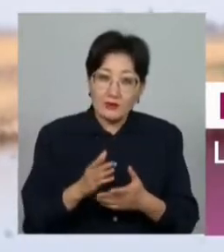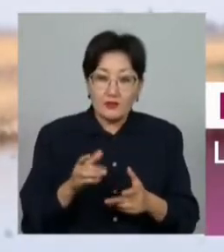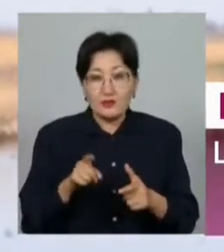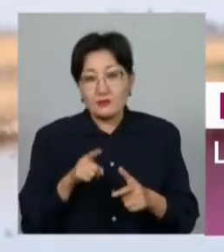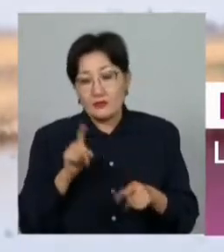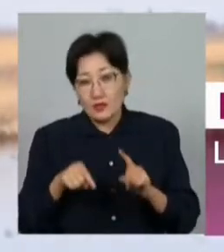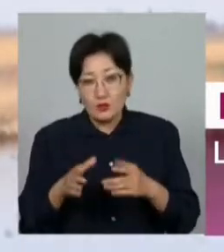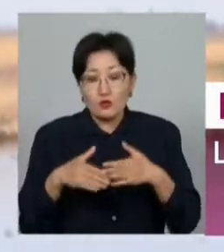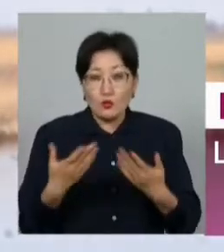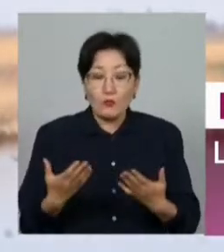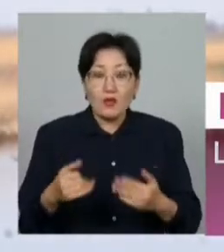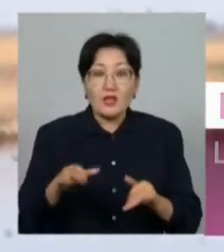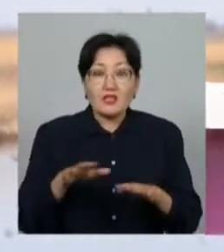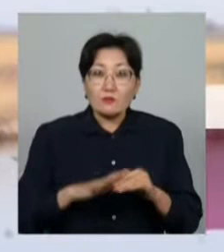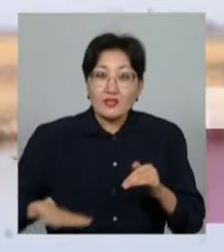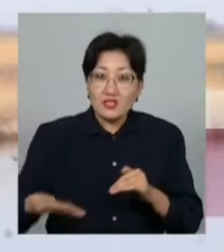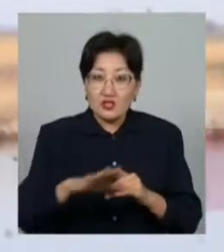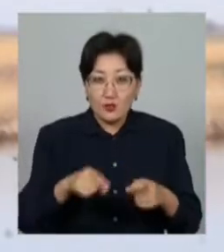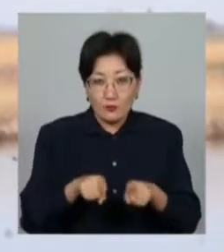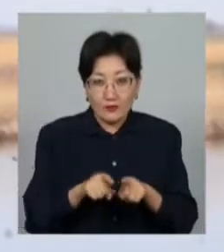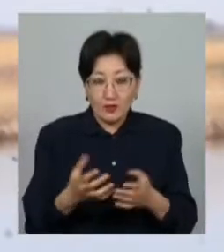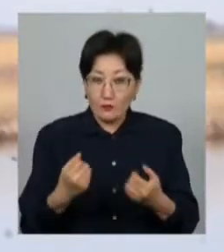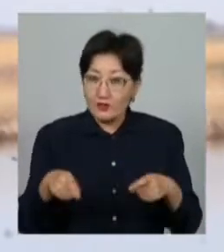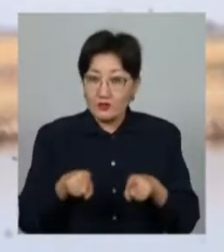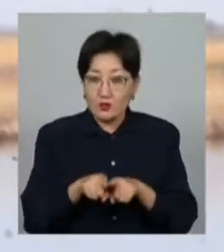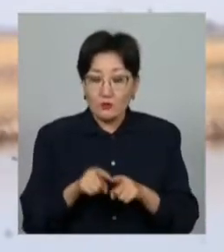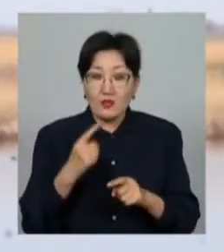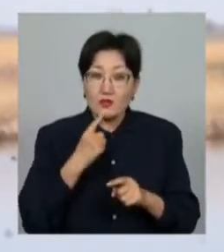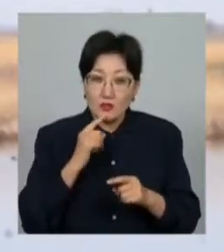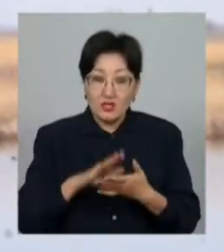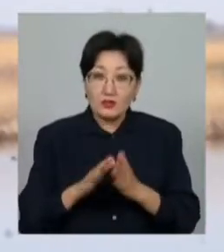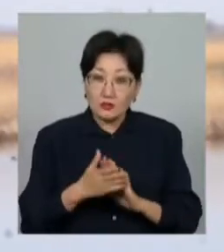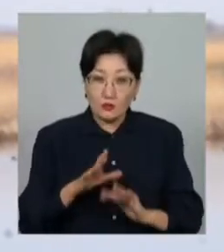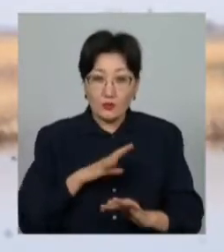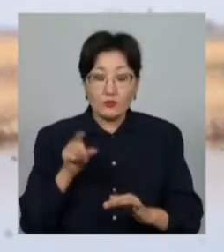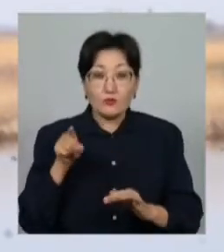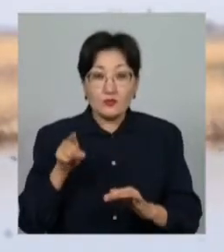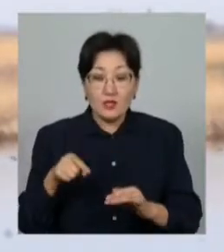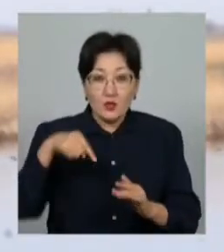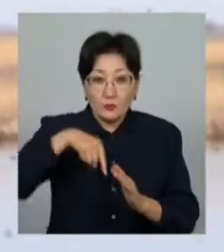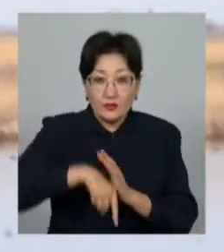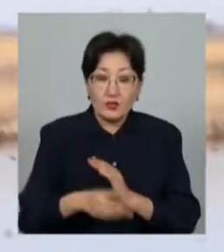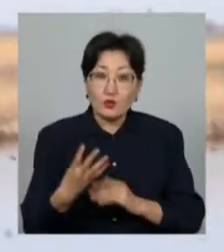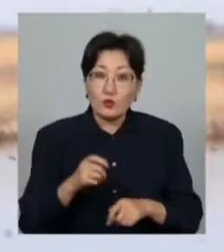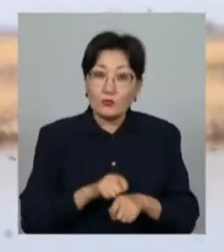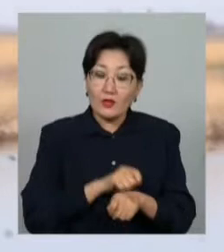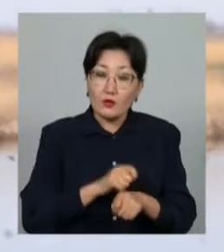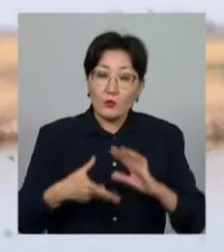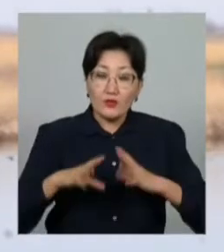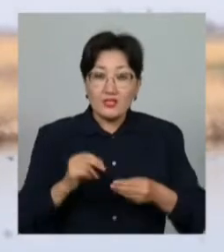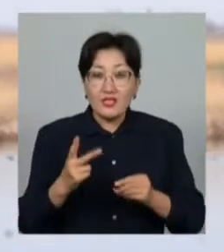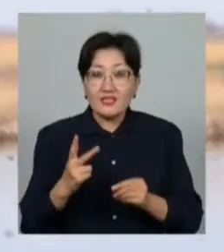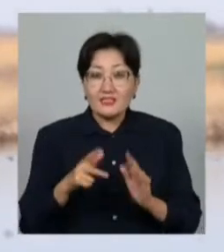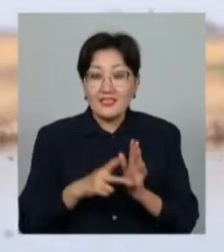Су тұрақты болмаса, тақыр жерді алғанмен бірдей. Былтырда осынай қиындыққа тап болғанбыз. Ол кезде тереңдігі 4 метр судан бар жоғы